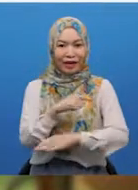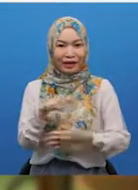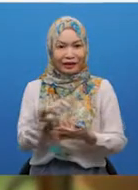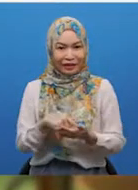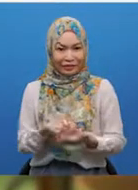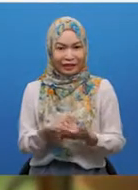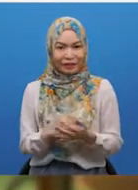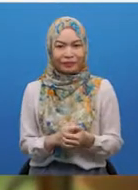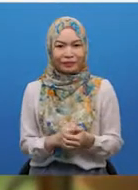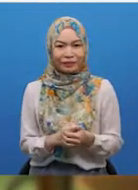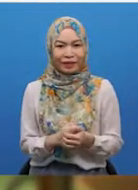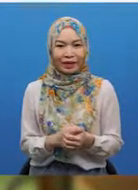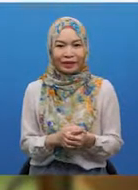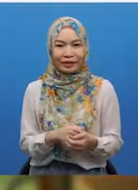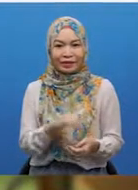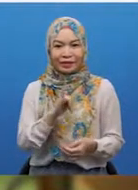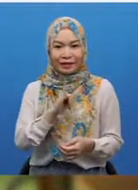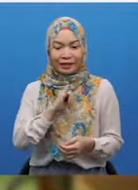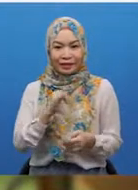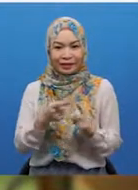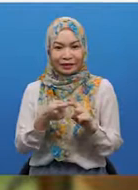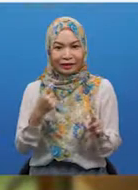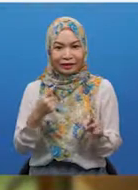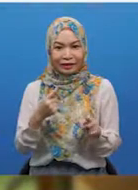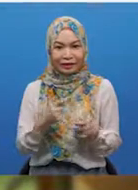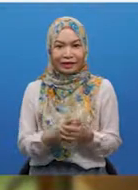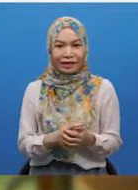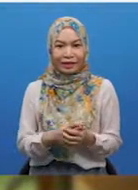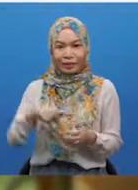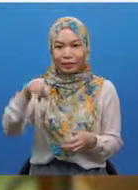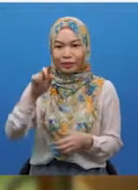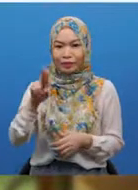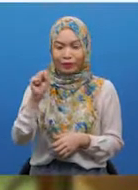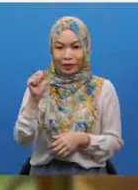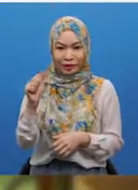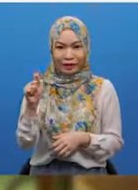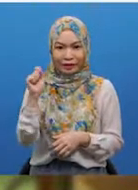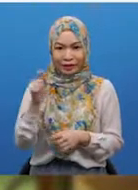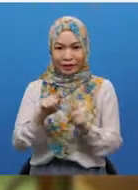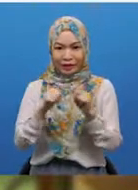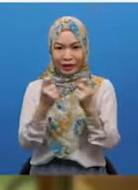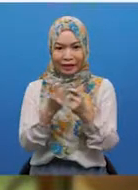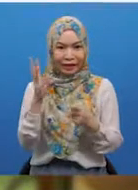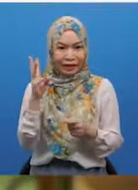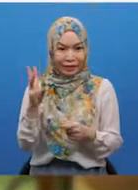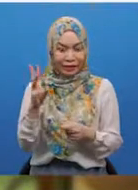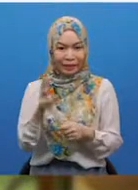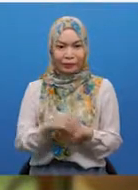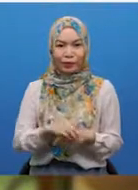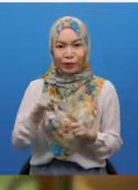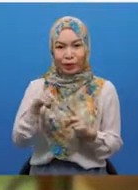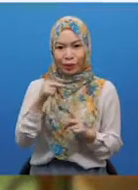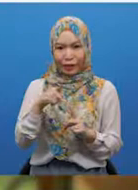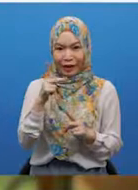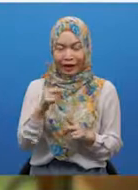Cikgu Zurita binti Othman dari Pusat Tingkatan 6 SMK Sungai Ara, Pulau Pinang